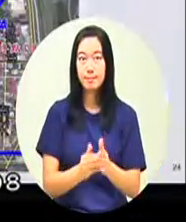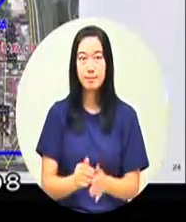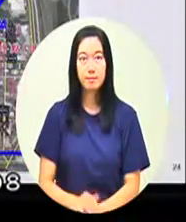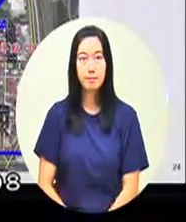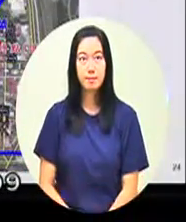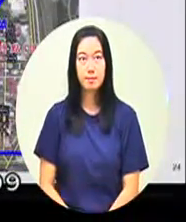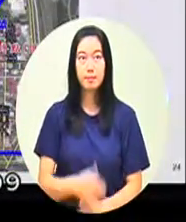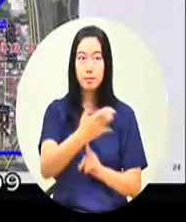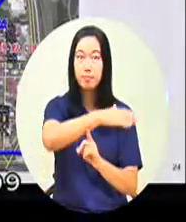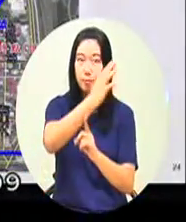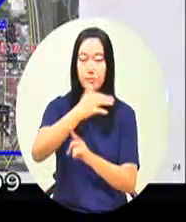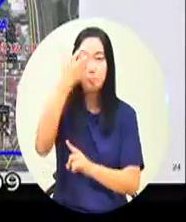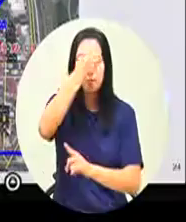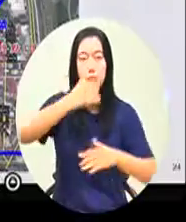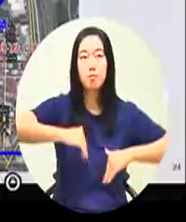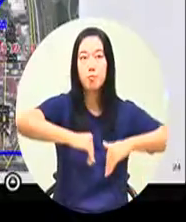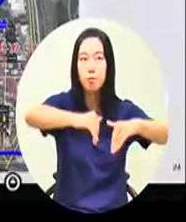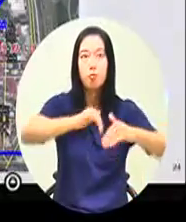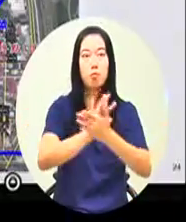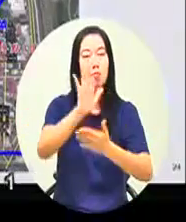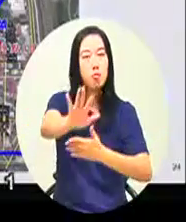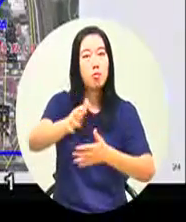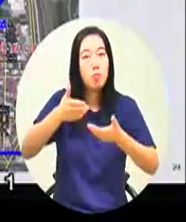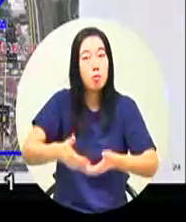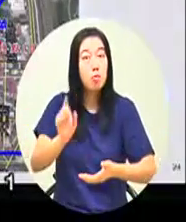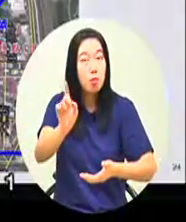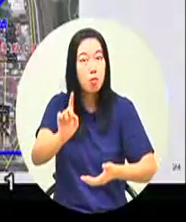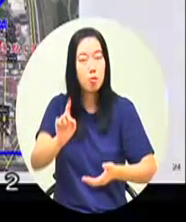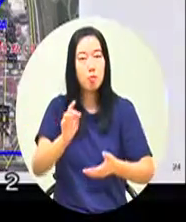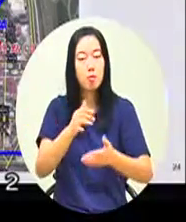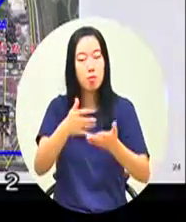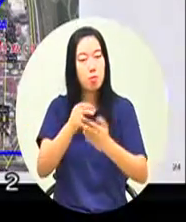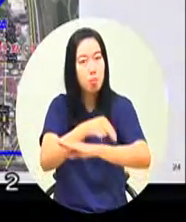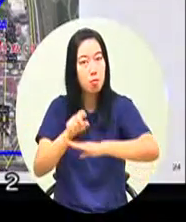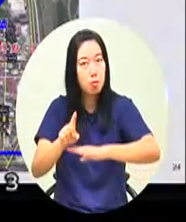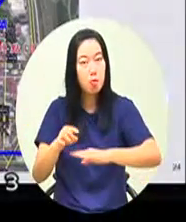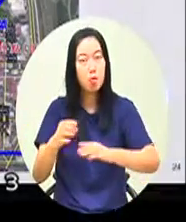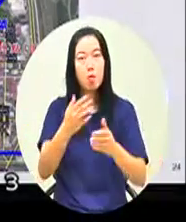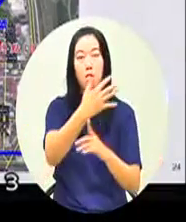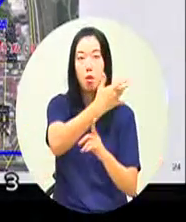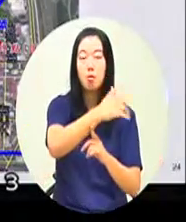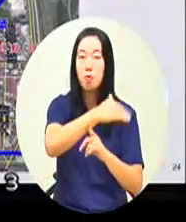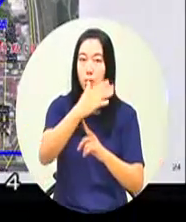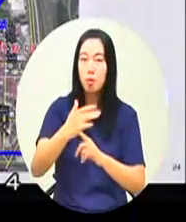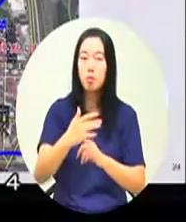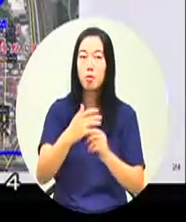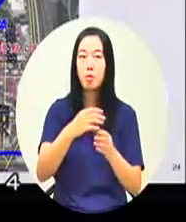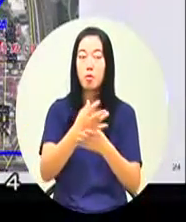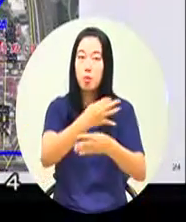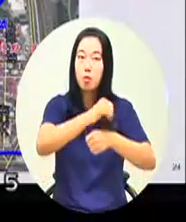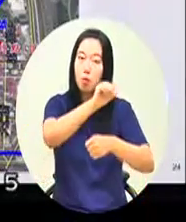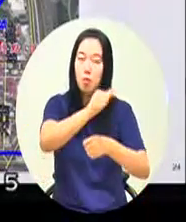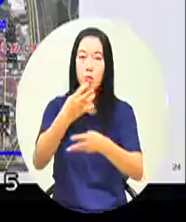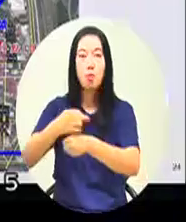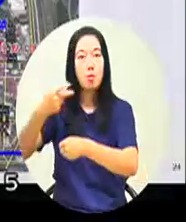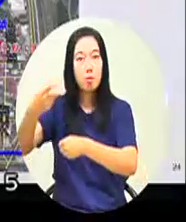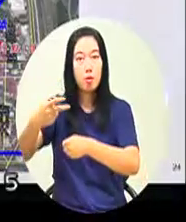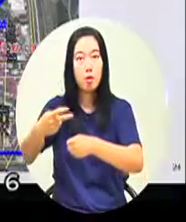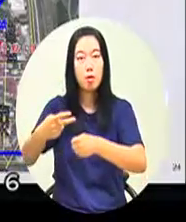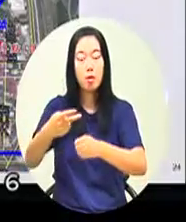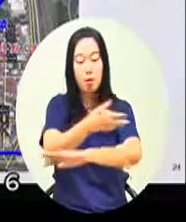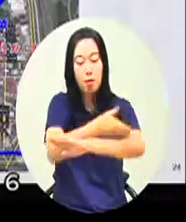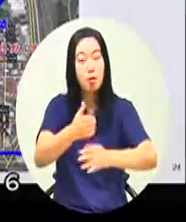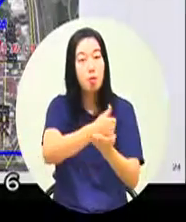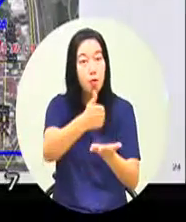那旗山老街未来的一个重大计划是对于这个旗山五号排水以及二号排水的一个改造。那整个经费